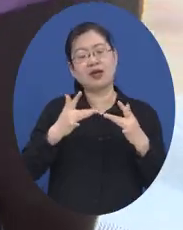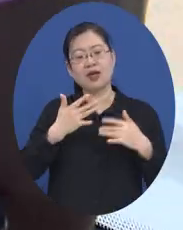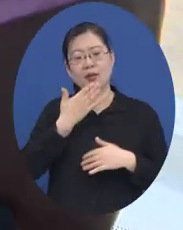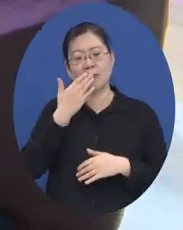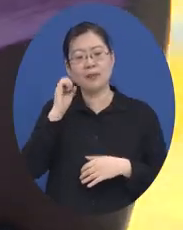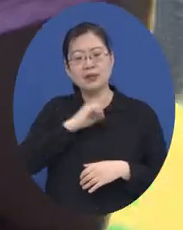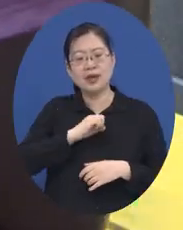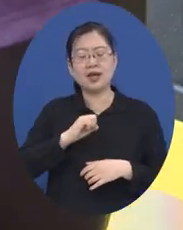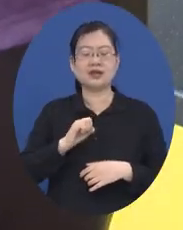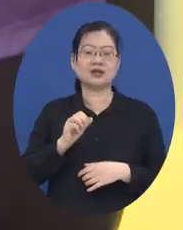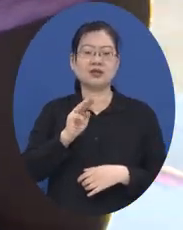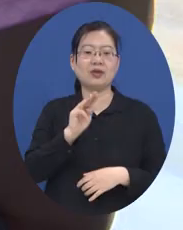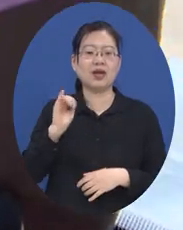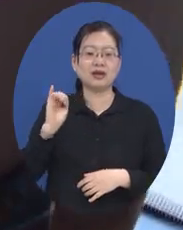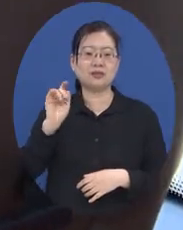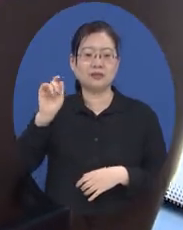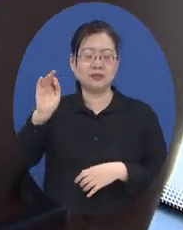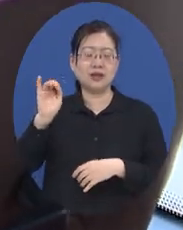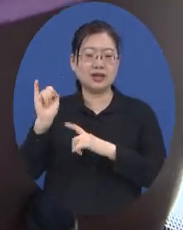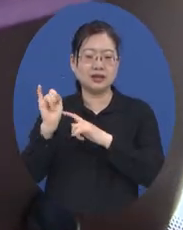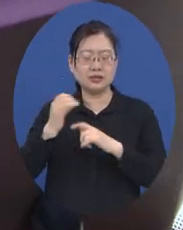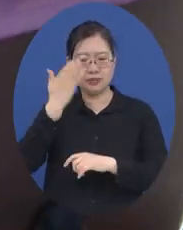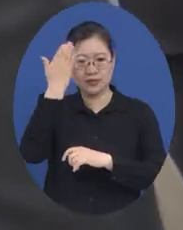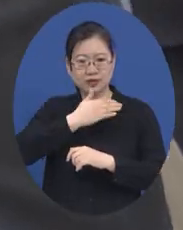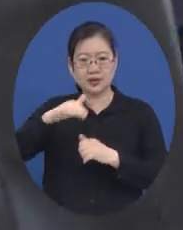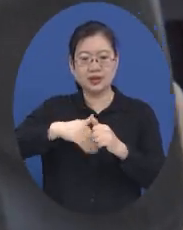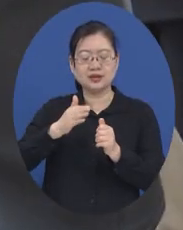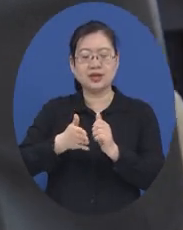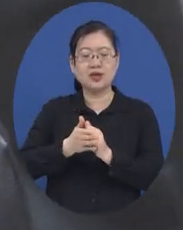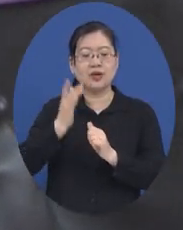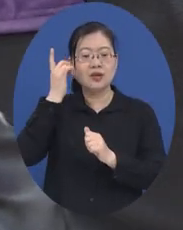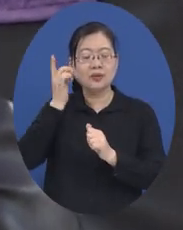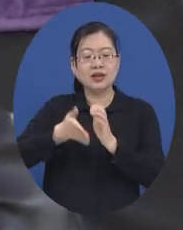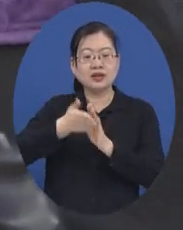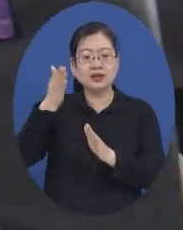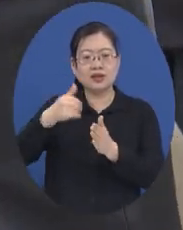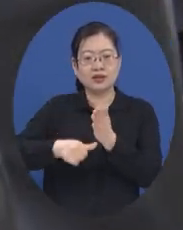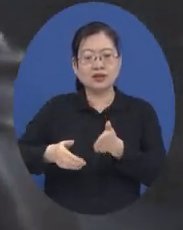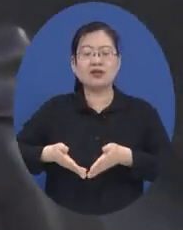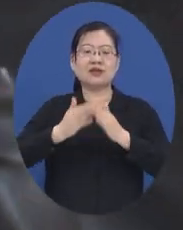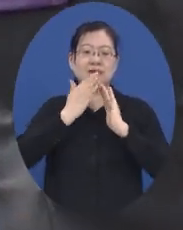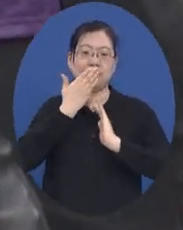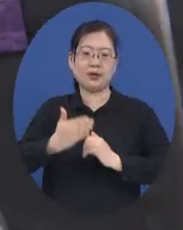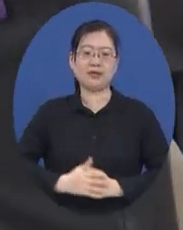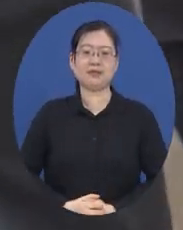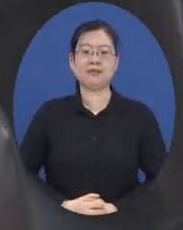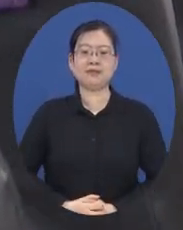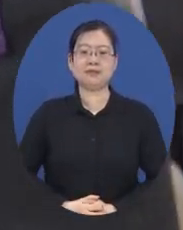있는 공공 와이파이, 공기청정시설, 휴대전화 충전시설 등이 설치됩니다.